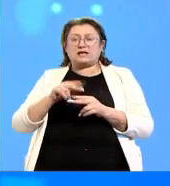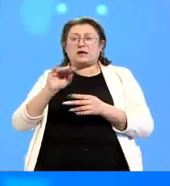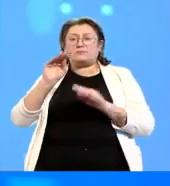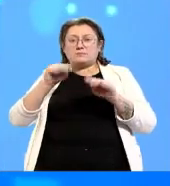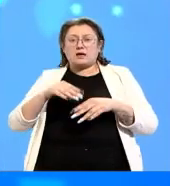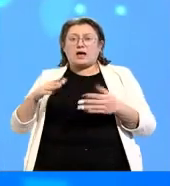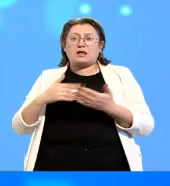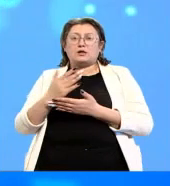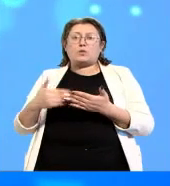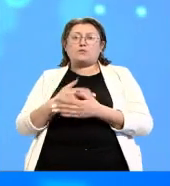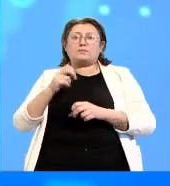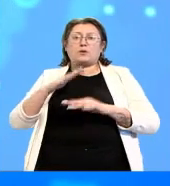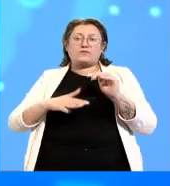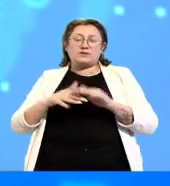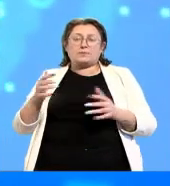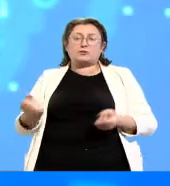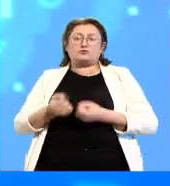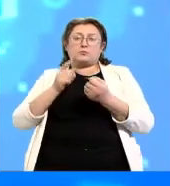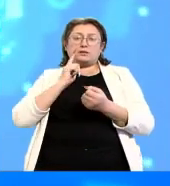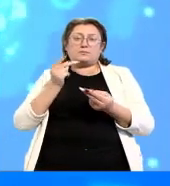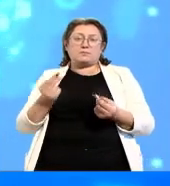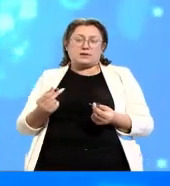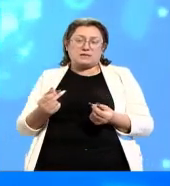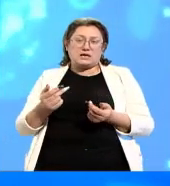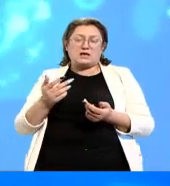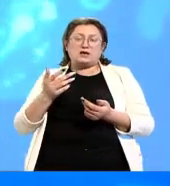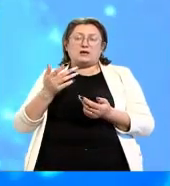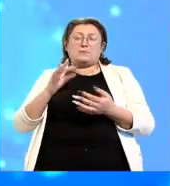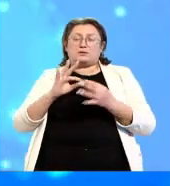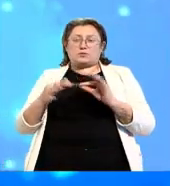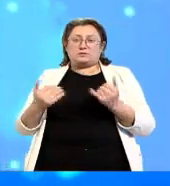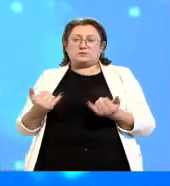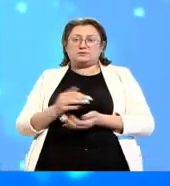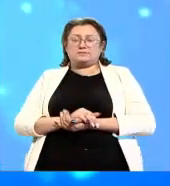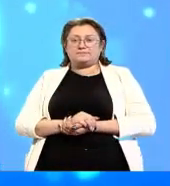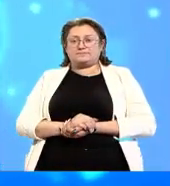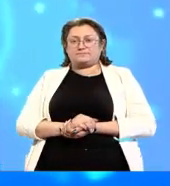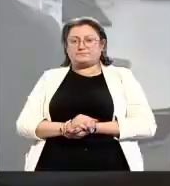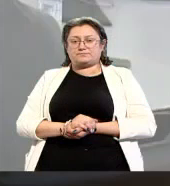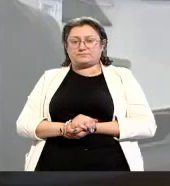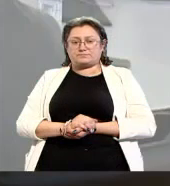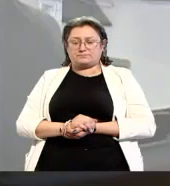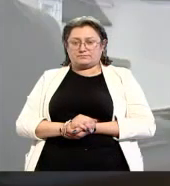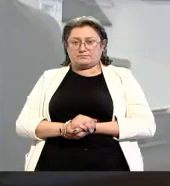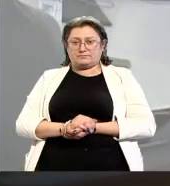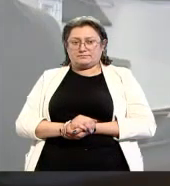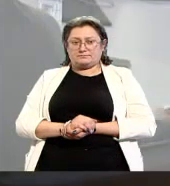разработка атласа новых профессий и поддержка молодых предпринимателей. Подробности в материале моих коллег.